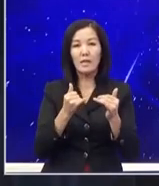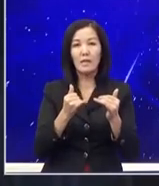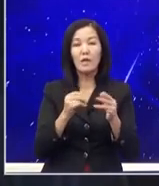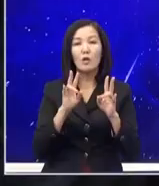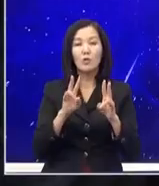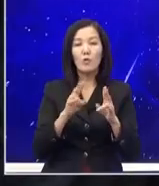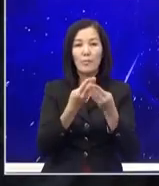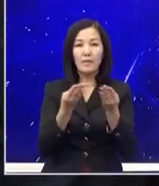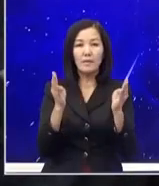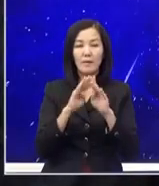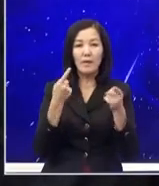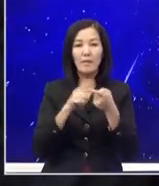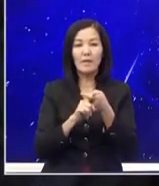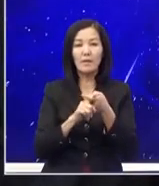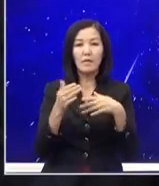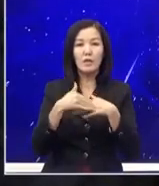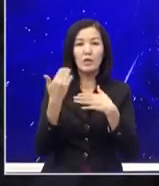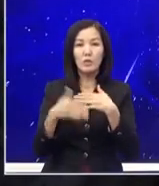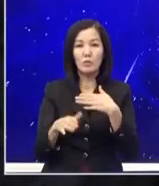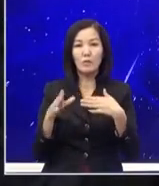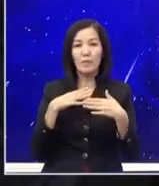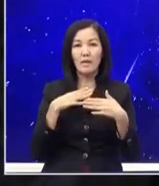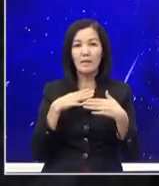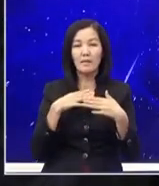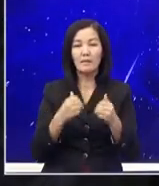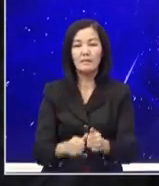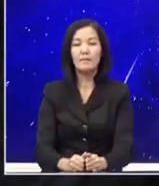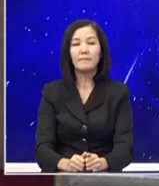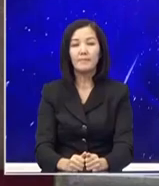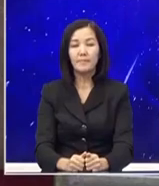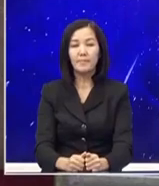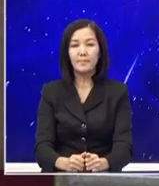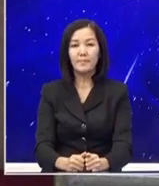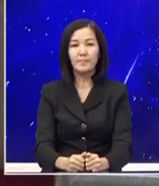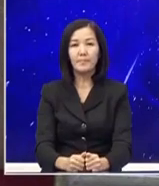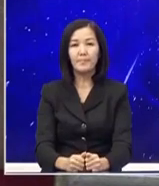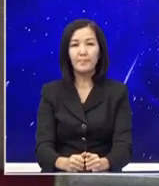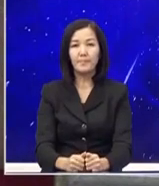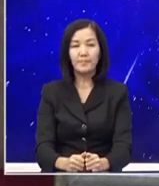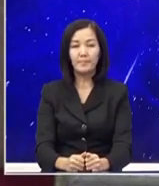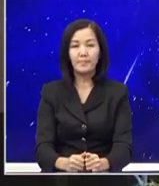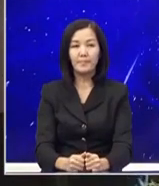алайда пандемияға байланысты кеше өлдеп қалды, дейді қалалық ардагерлер кеңесінің төрағасы.